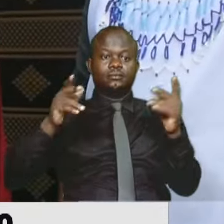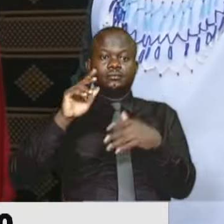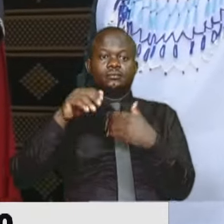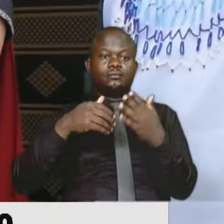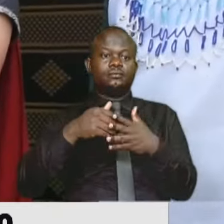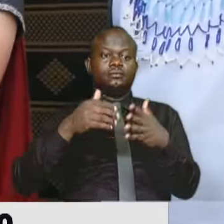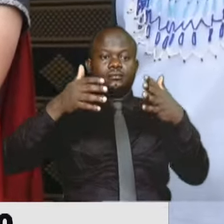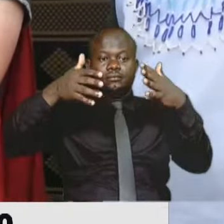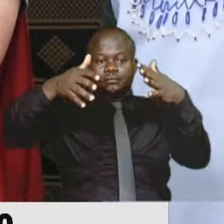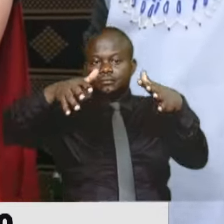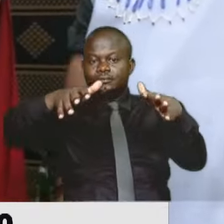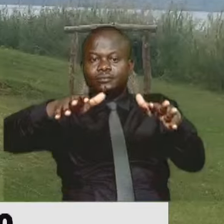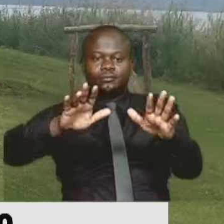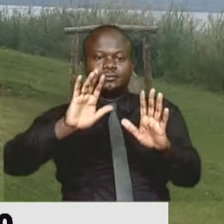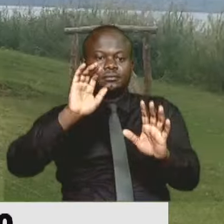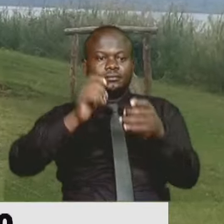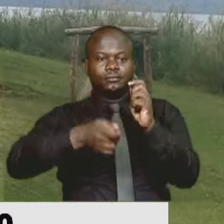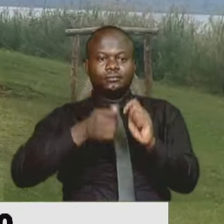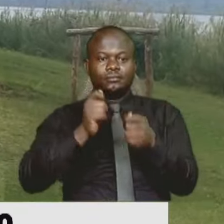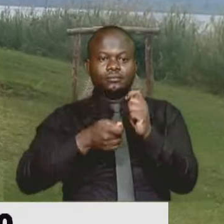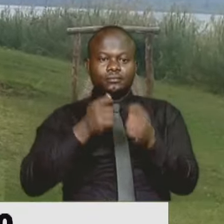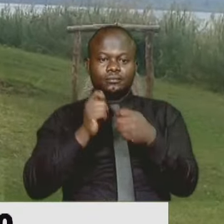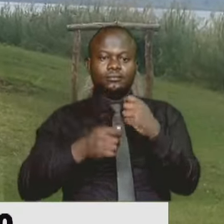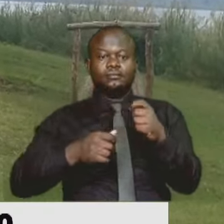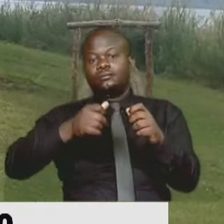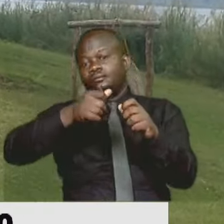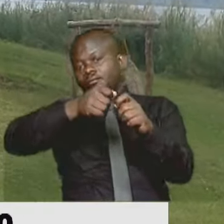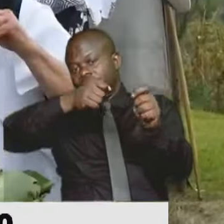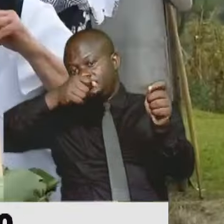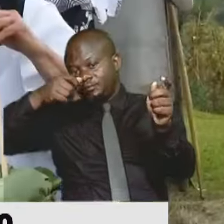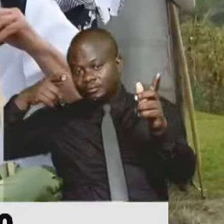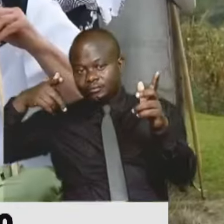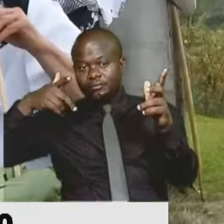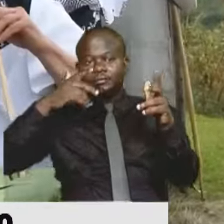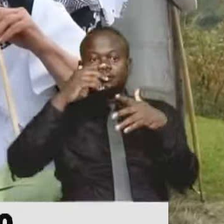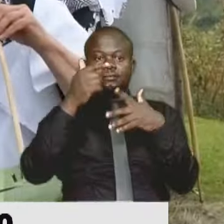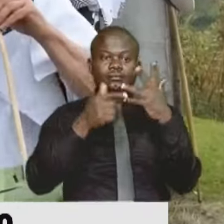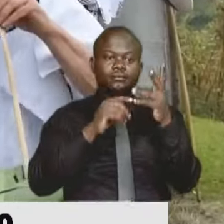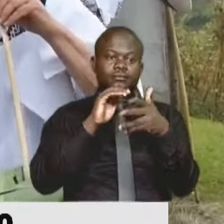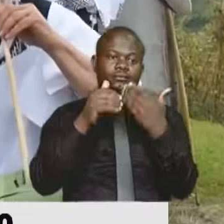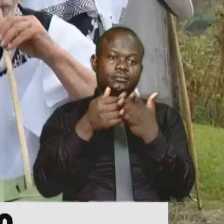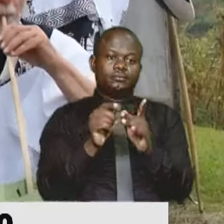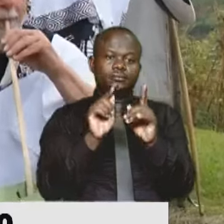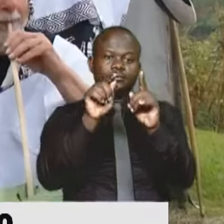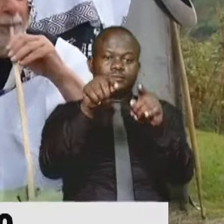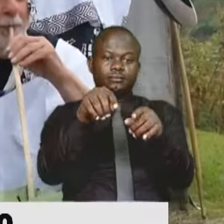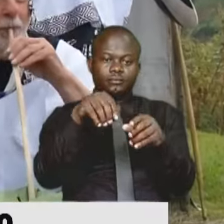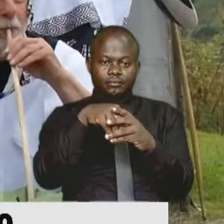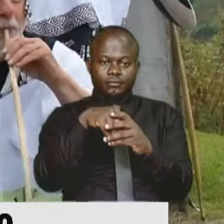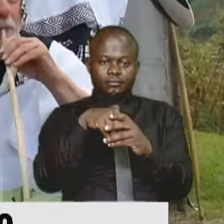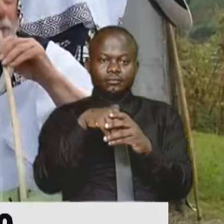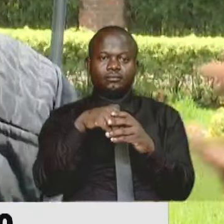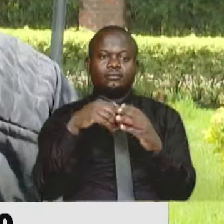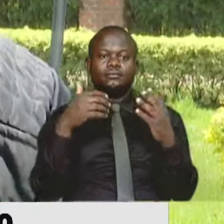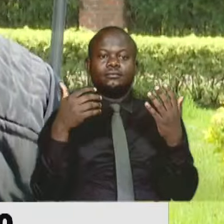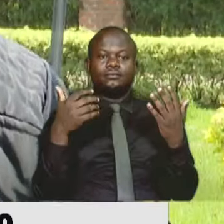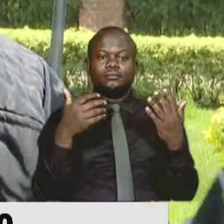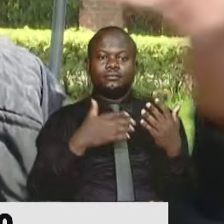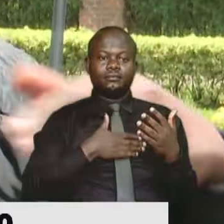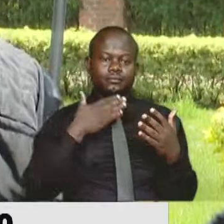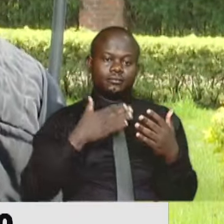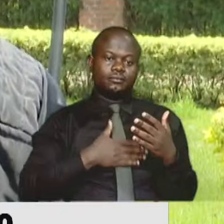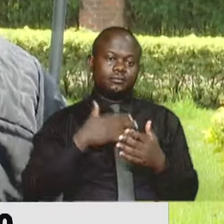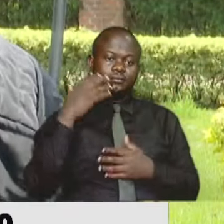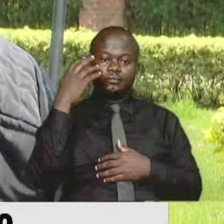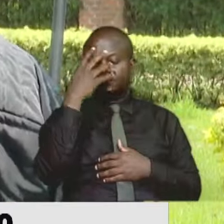tubyinira, abo ducurangira, abo barasa intego, abo baje muri honeymoon mu kwishimira